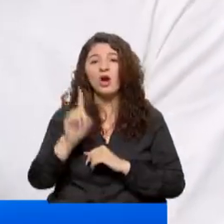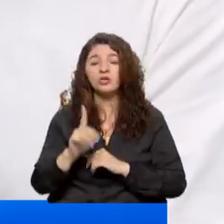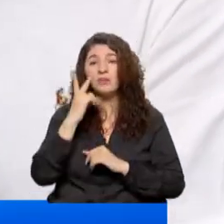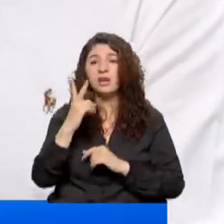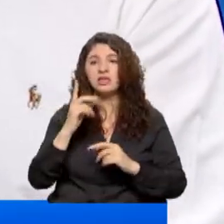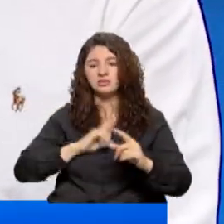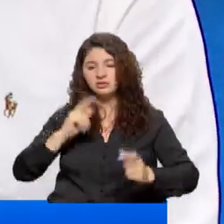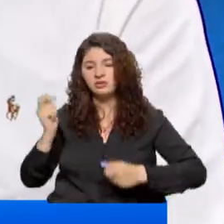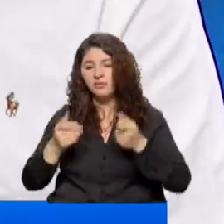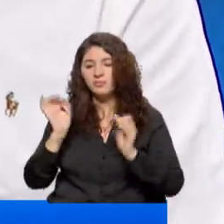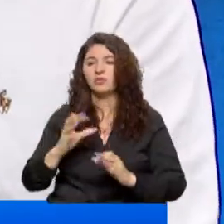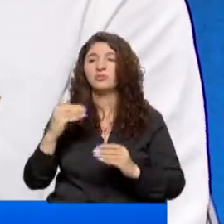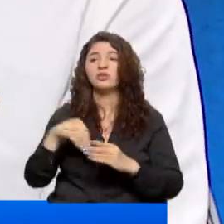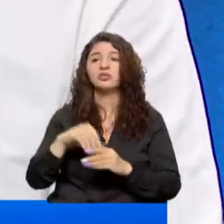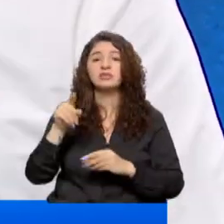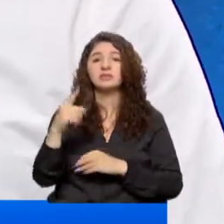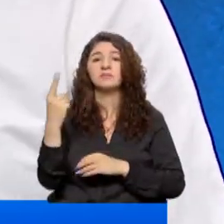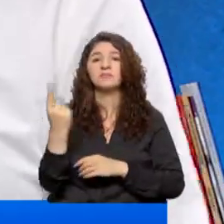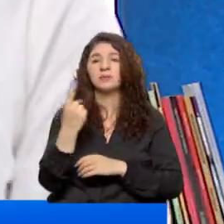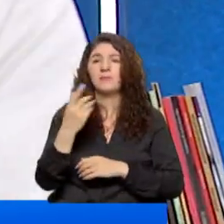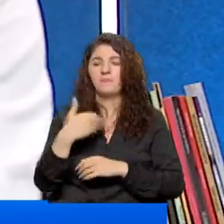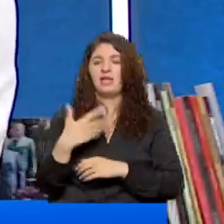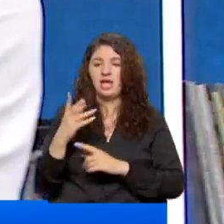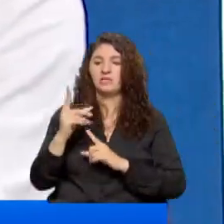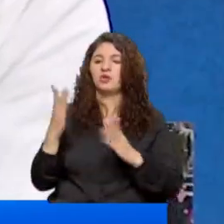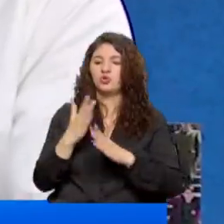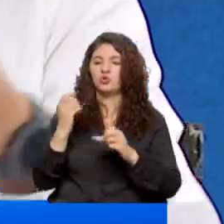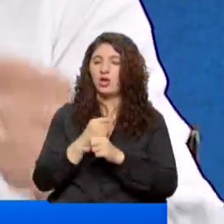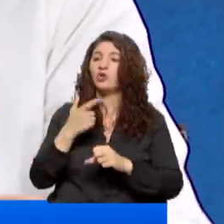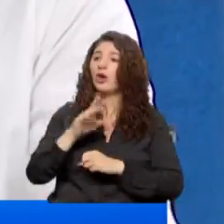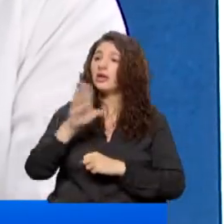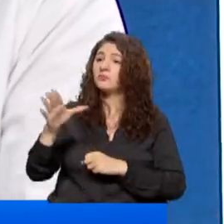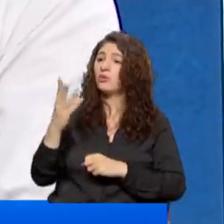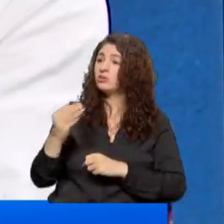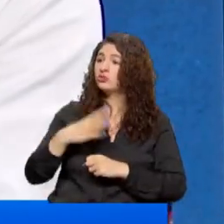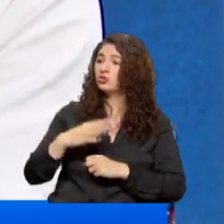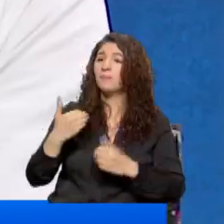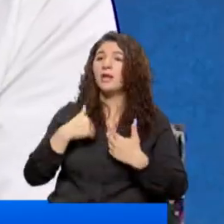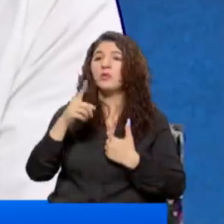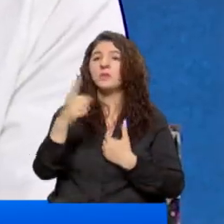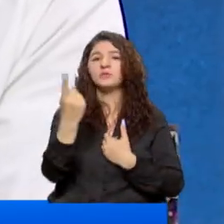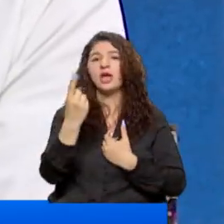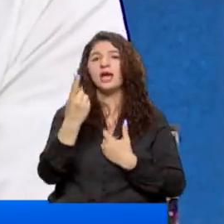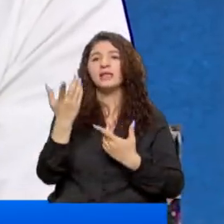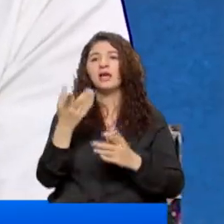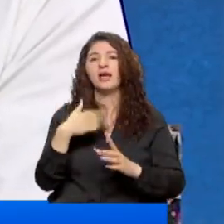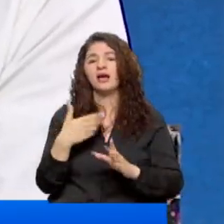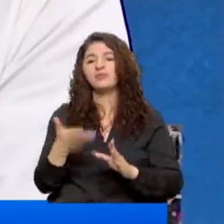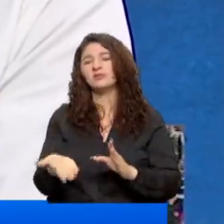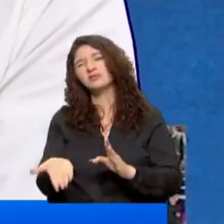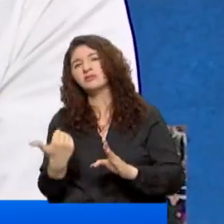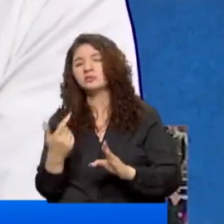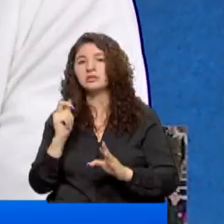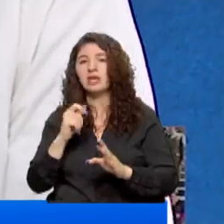bakın seferberliği başlatmak için sizin bir ben eğer İsmail Küçükkaya'nın köye gitmesini istiyorsan benim onu bir şekilde tamamlamam lazım